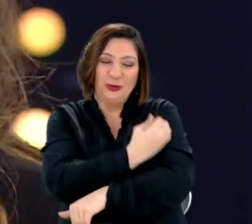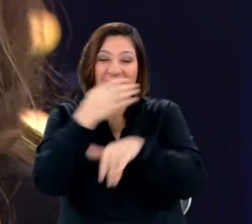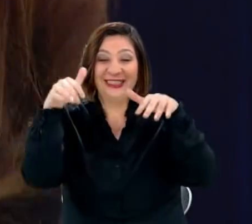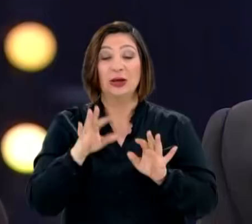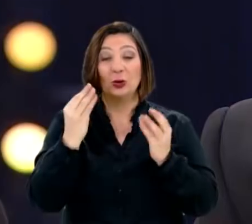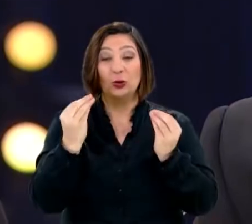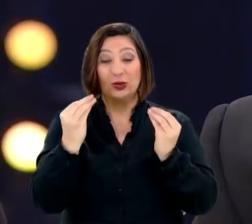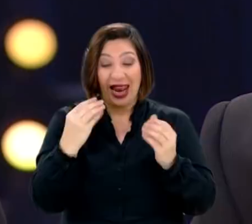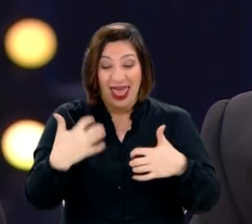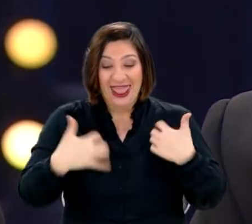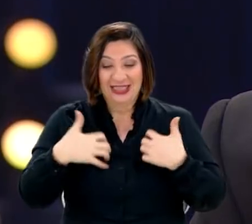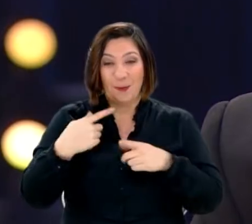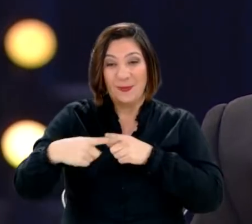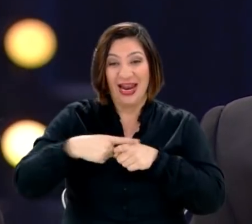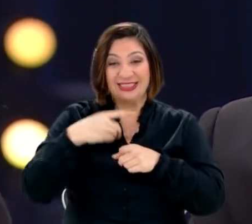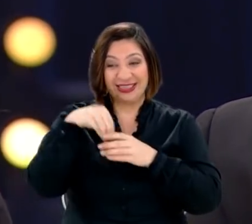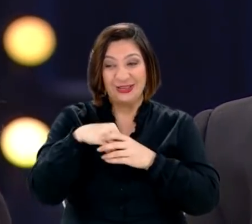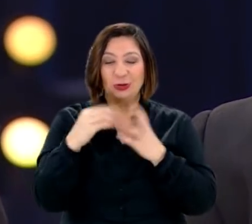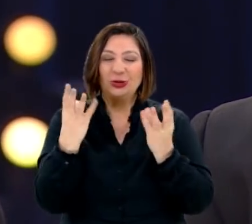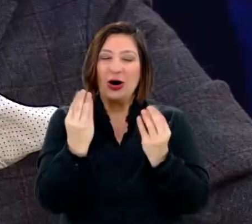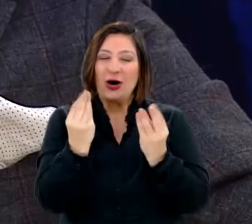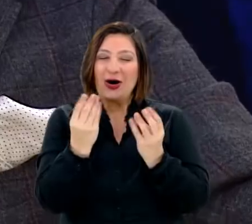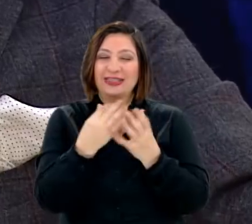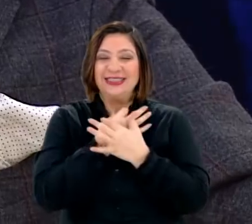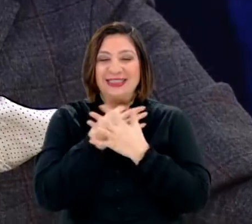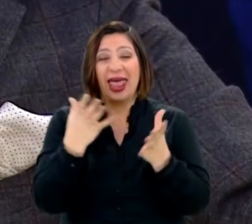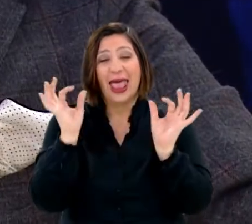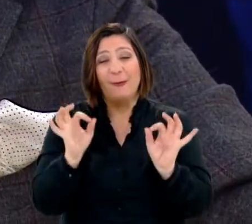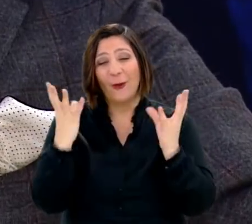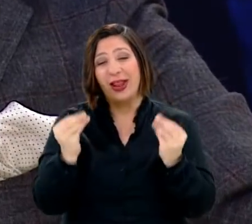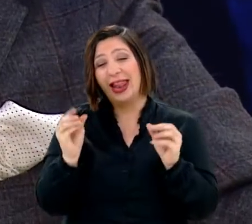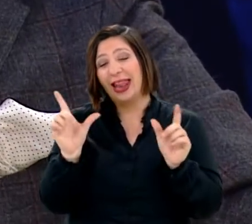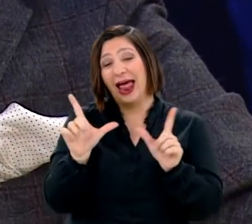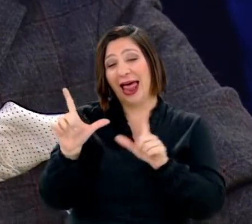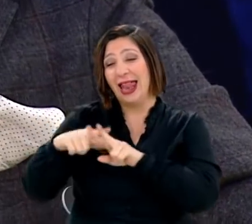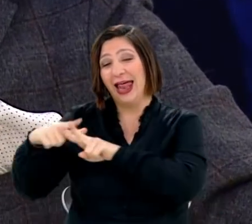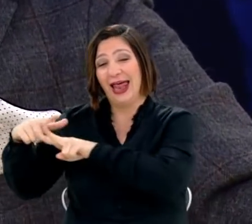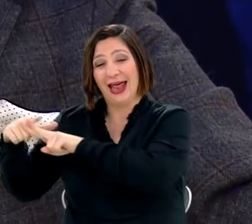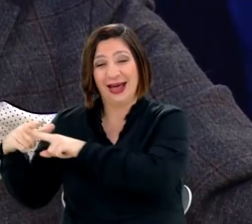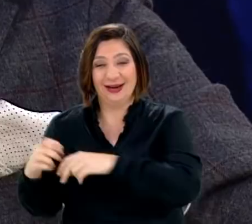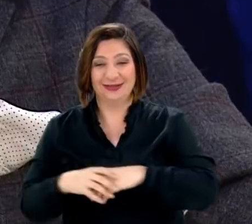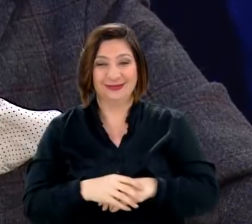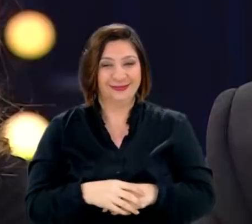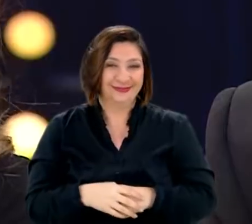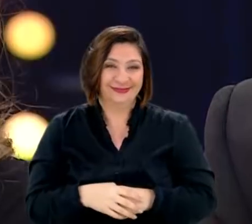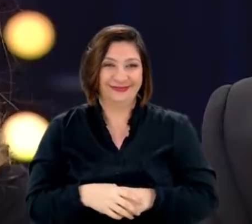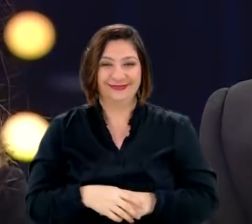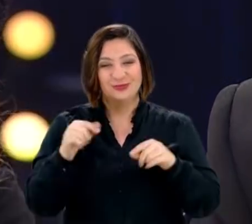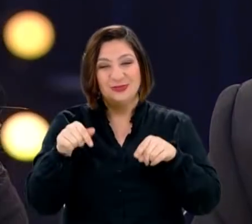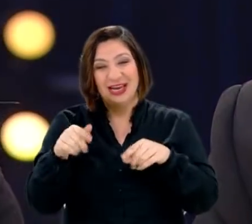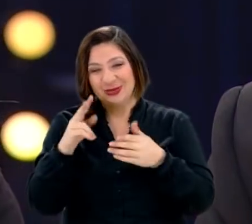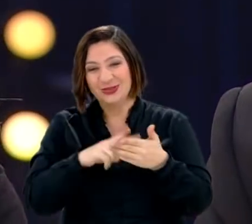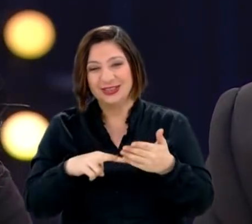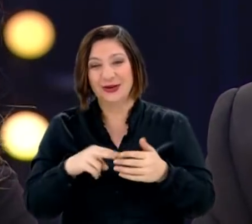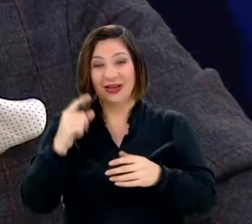şelale. Enerjinizi paylaştığınız için çok teşekkür ederim. Hep olun. La la la la la hop hop hop hop.